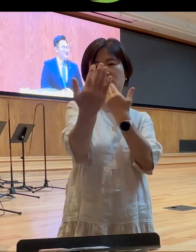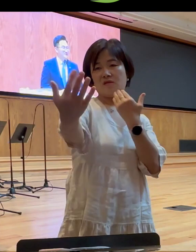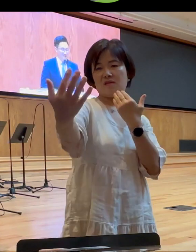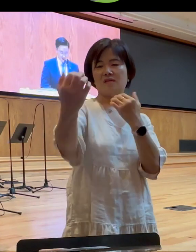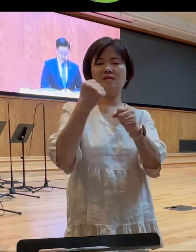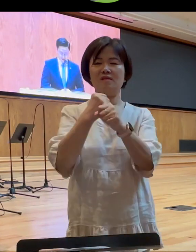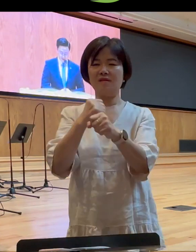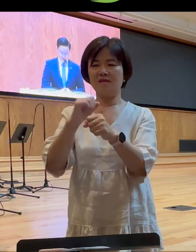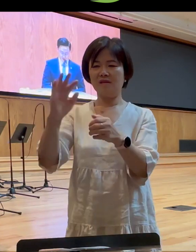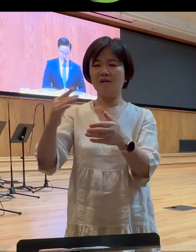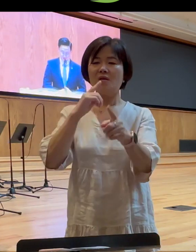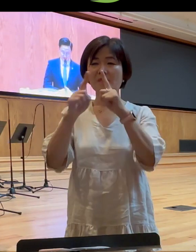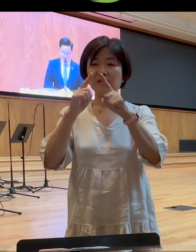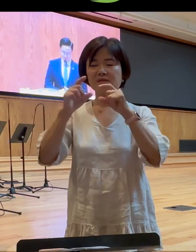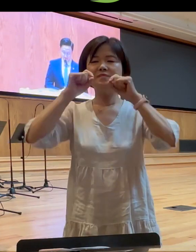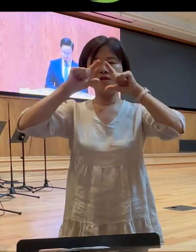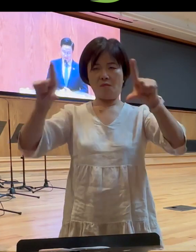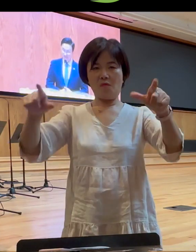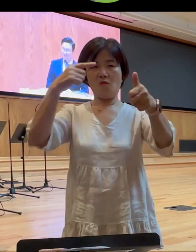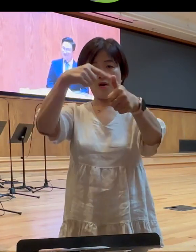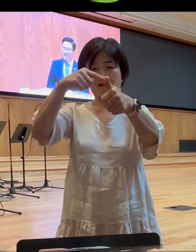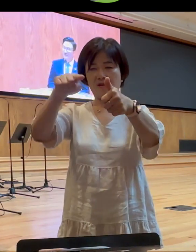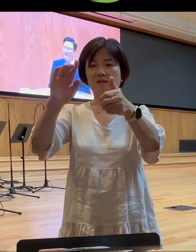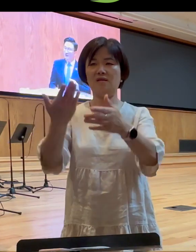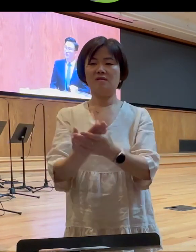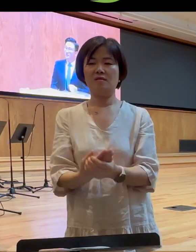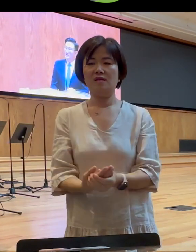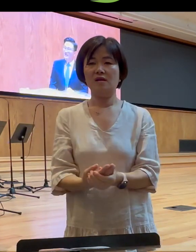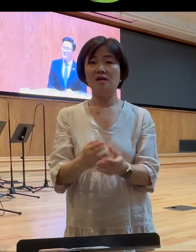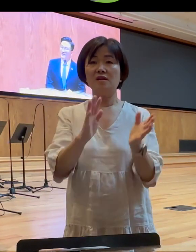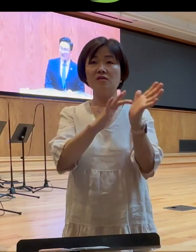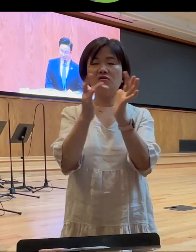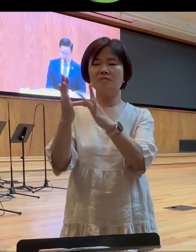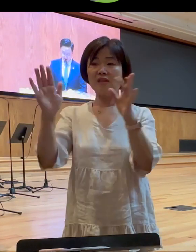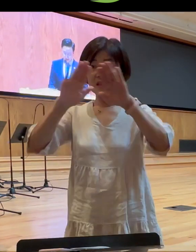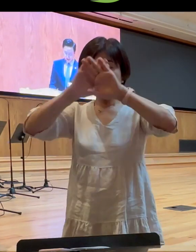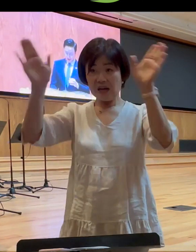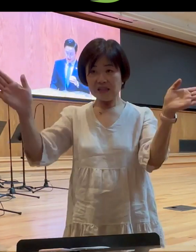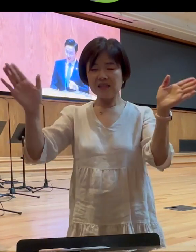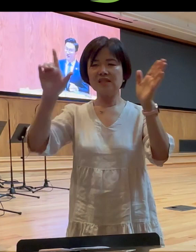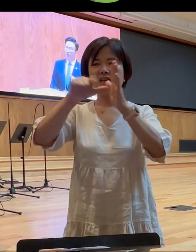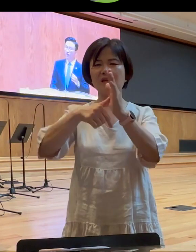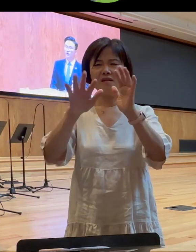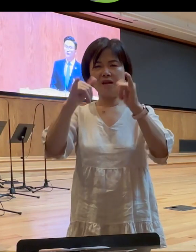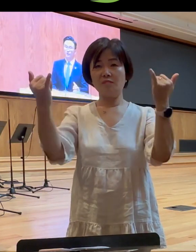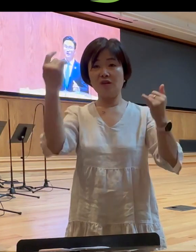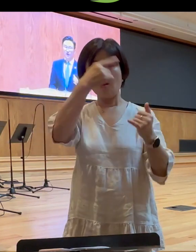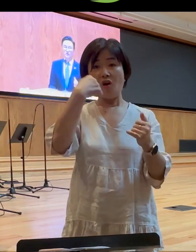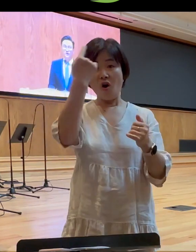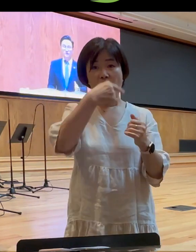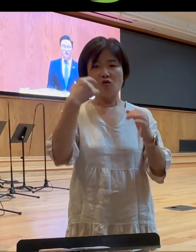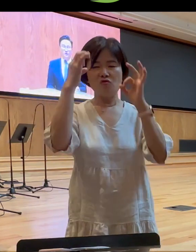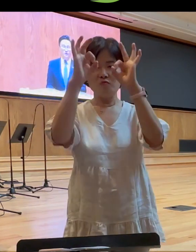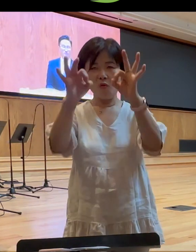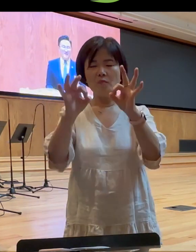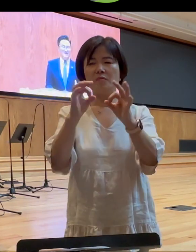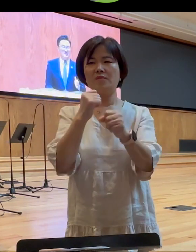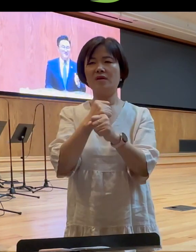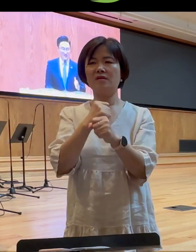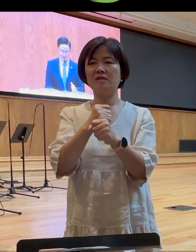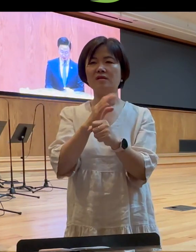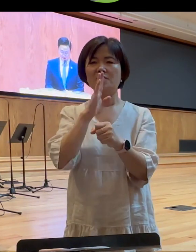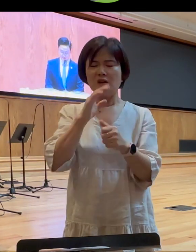말씀을 가르치셨습니다. 예수님은 낮 시간에 사람들의 얼굴을 보며 열정적으로